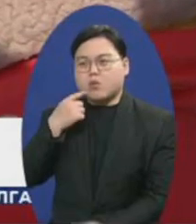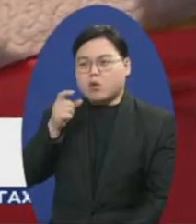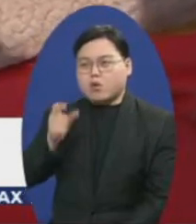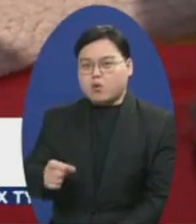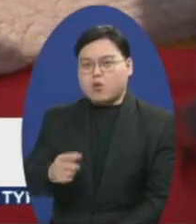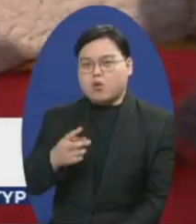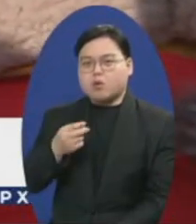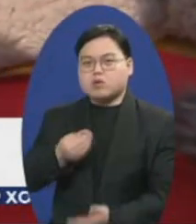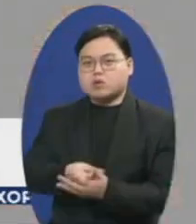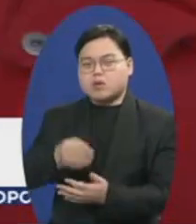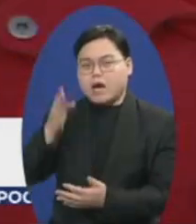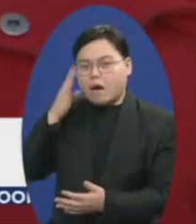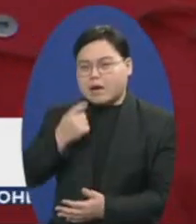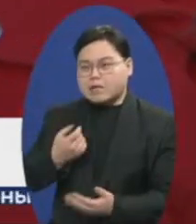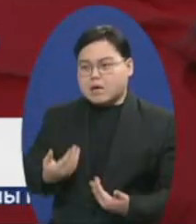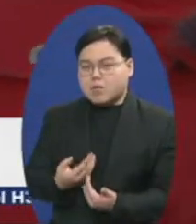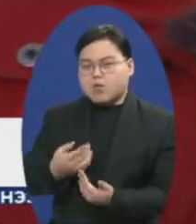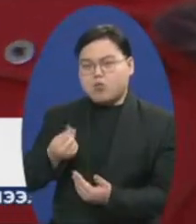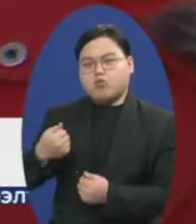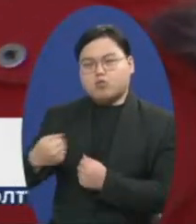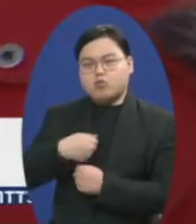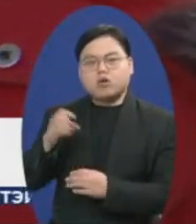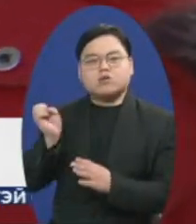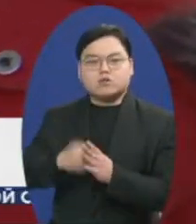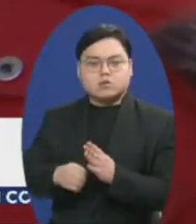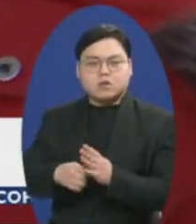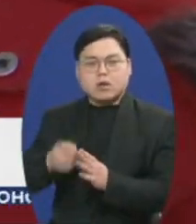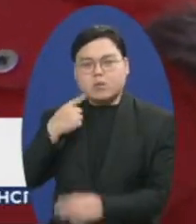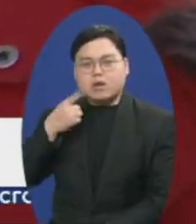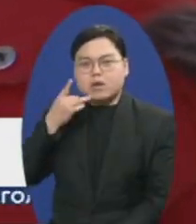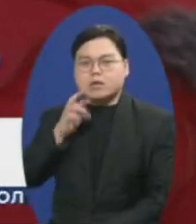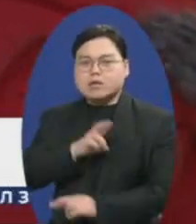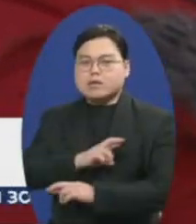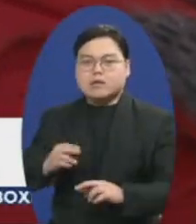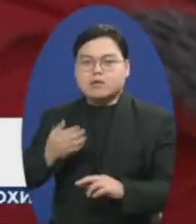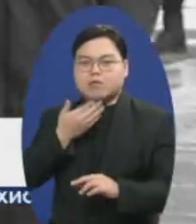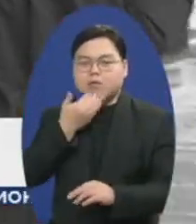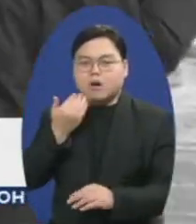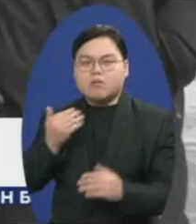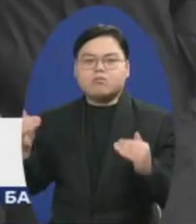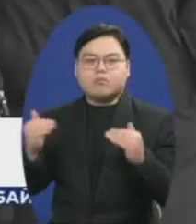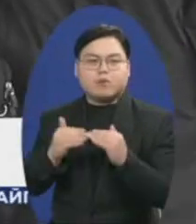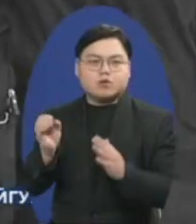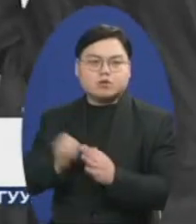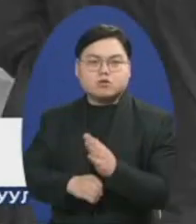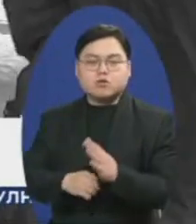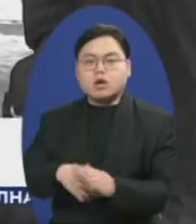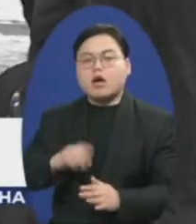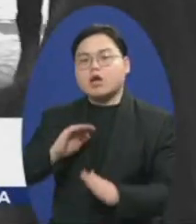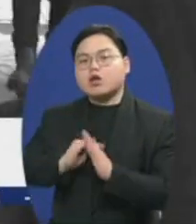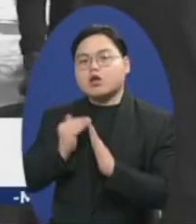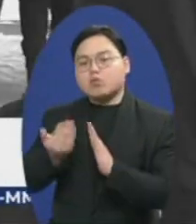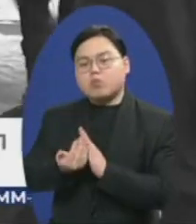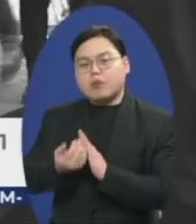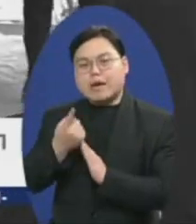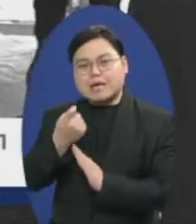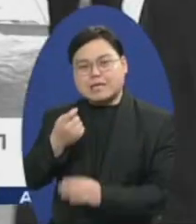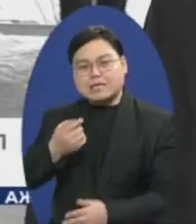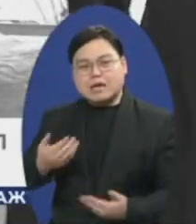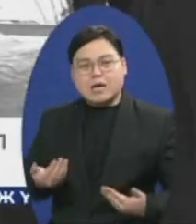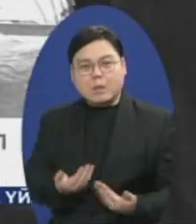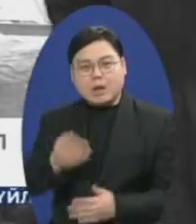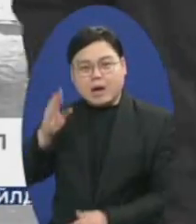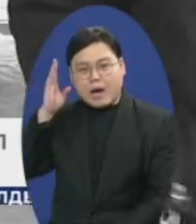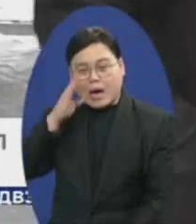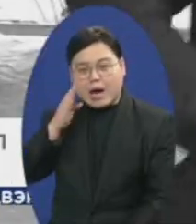хүн дээр тийм байдаг юм байна. Ер нь эрэгтэй ч эмэгтэй ч гэр бүлийн тухай хуулийг яг эрэгтэй гэж баймаар байна. Энэ бол өрх толгойлсон аав нар анхаарлын гадна үлдэж